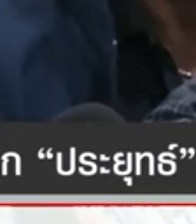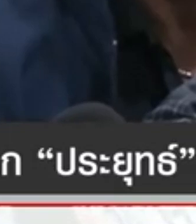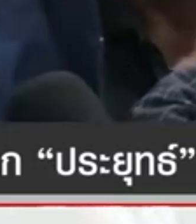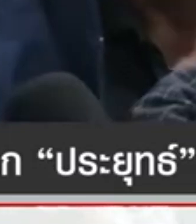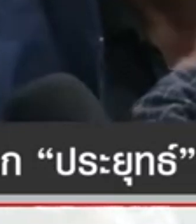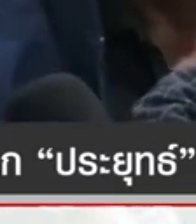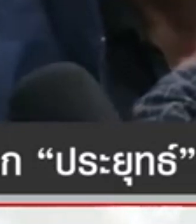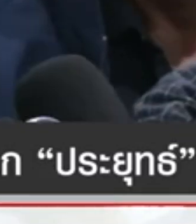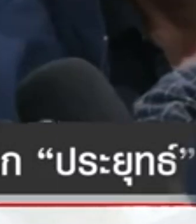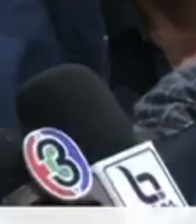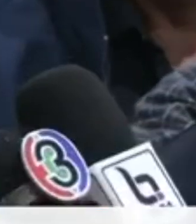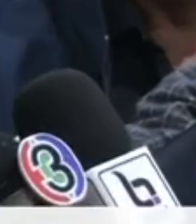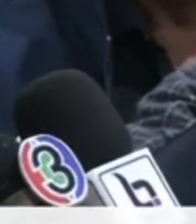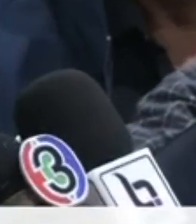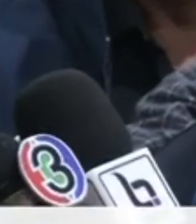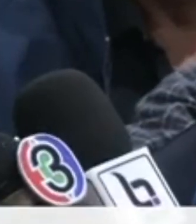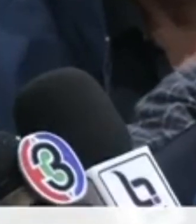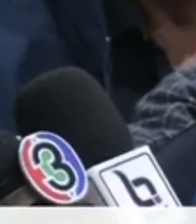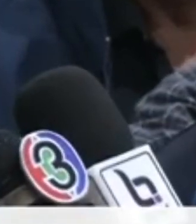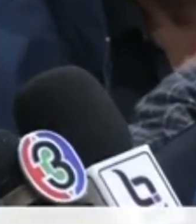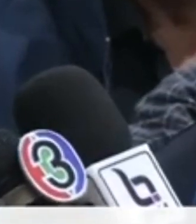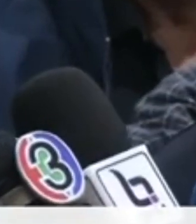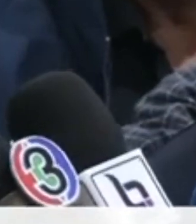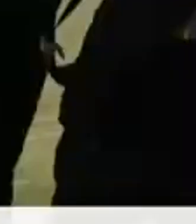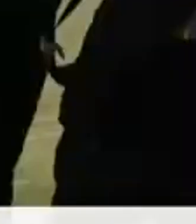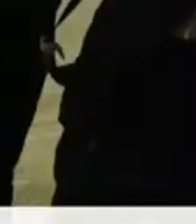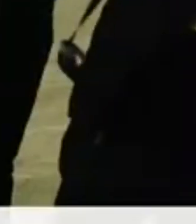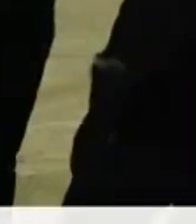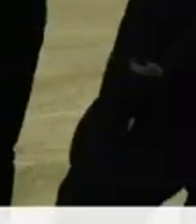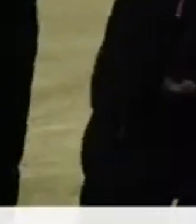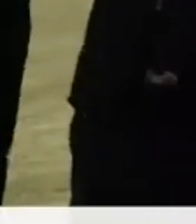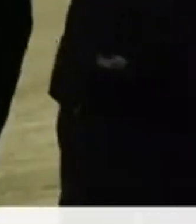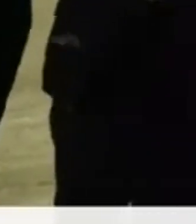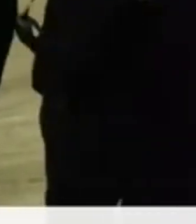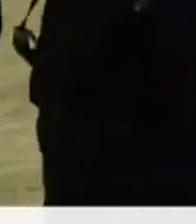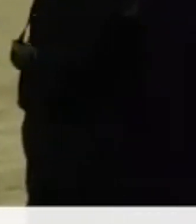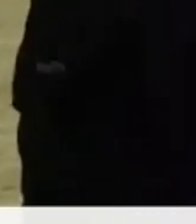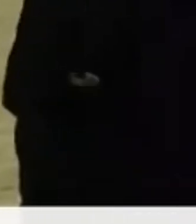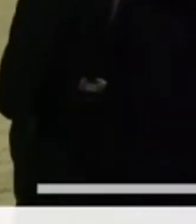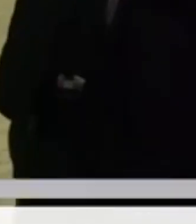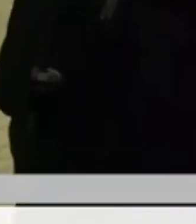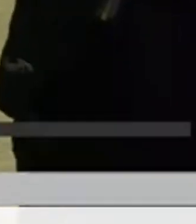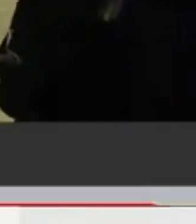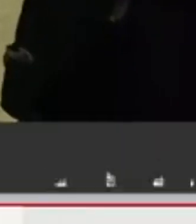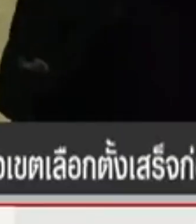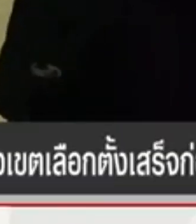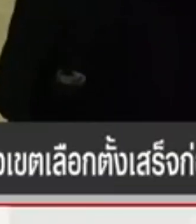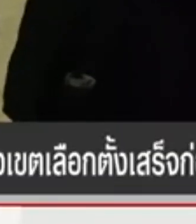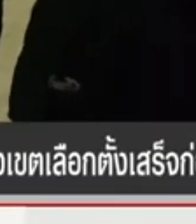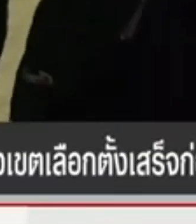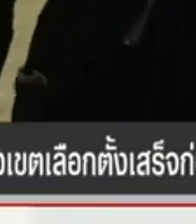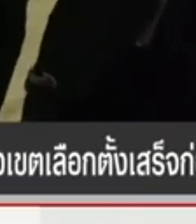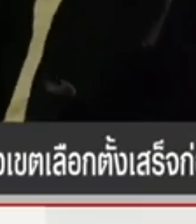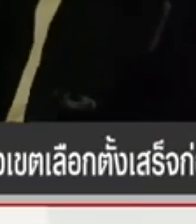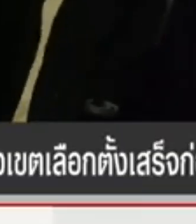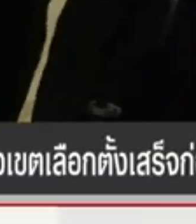วันนี้อาจารย์วิษณุเครืองามนะคะพูดถึงกรณีการพูดคุยกับพลเอกประยุทธ์นายกรัฐมนตรีและยุบสภาว่ายังไม่มีการคุยกันจะ